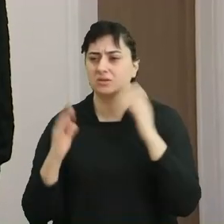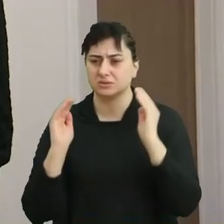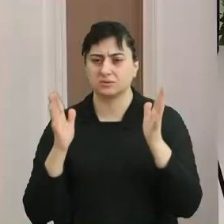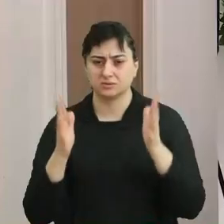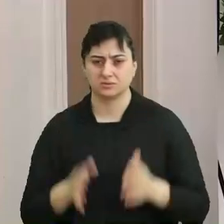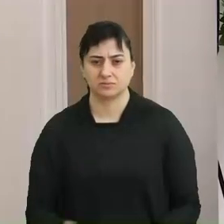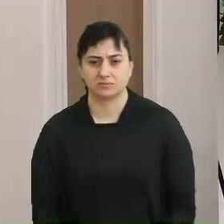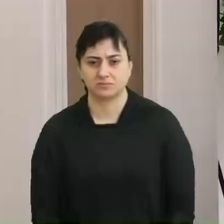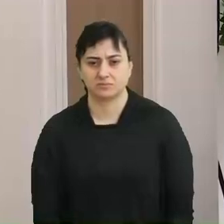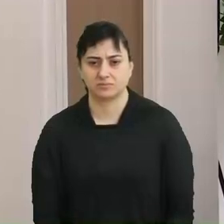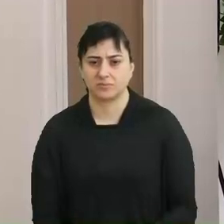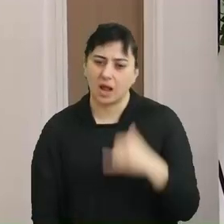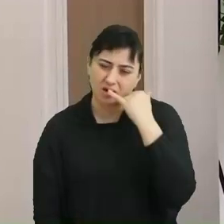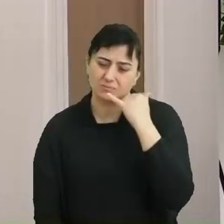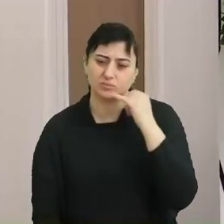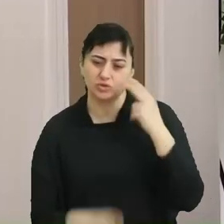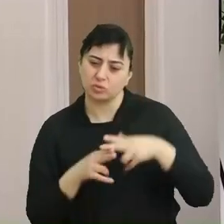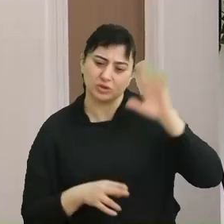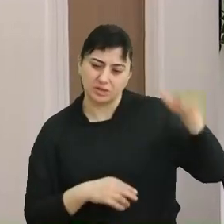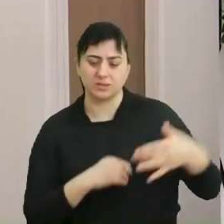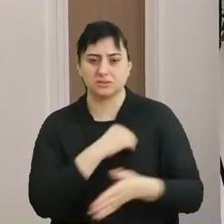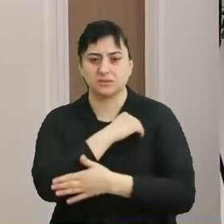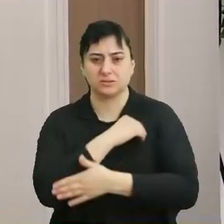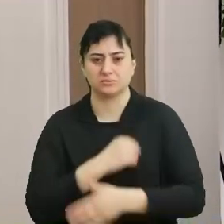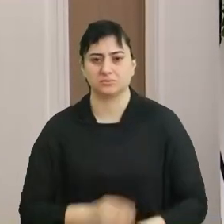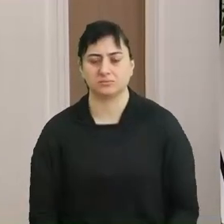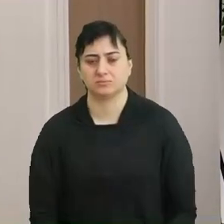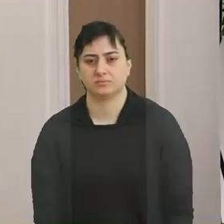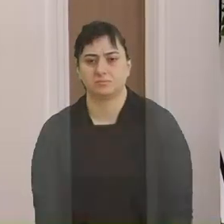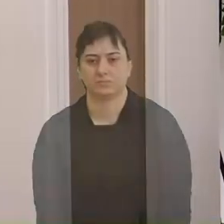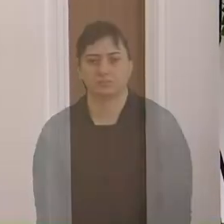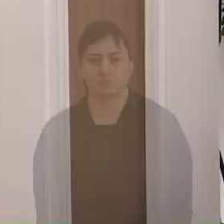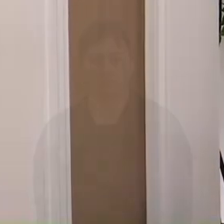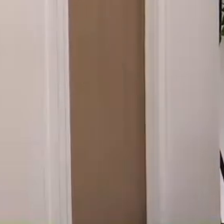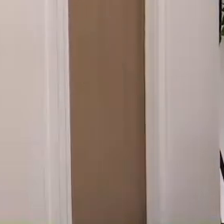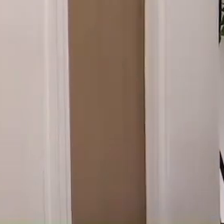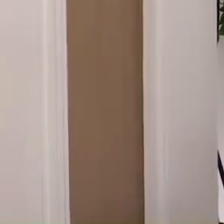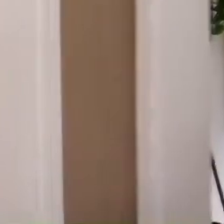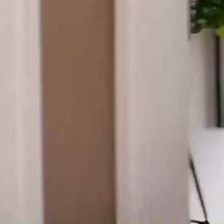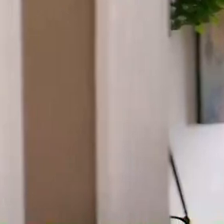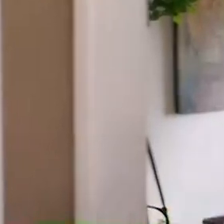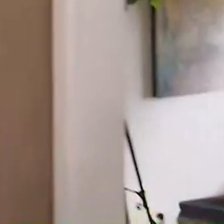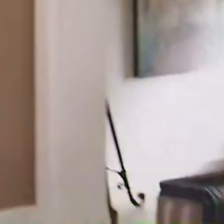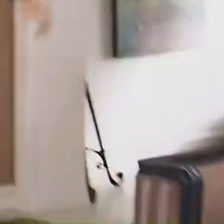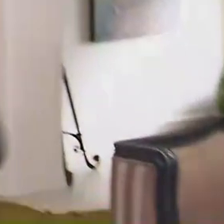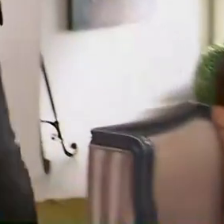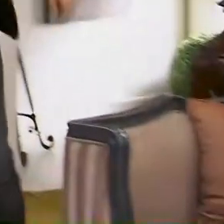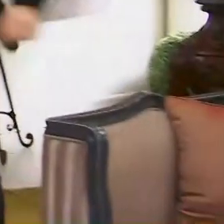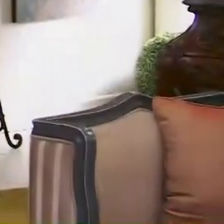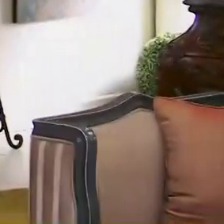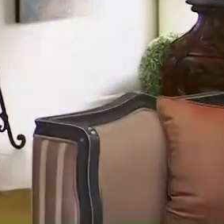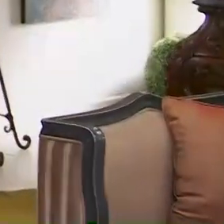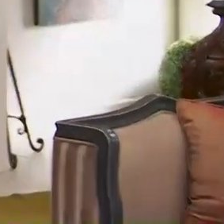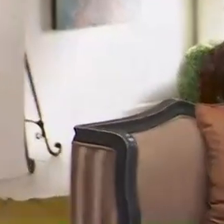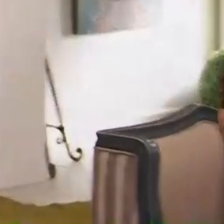Allah. Şunu arayayım da acilen gelsin ya. Bıraksın orayı. Ceketinin iç cebinden telefonunu aldı. Arama